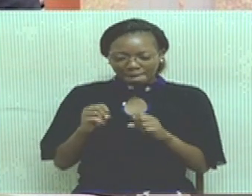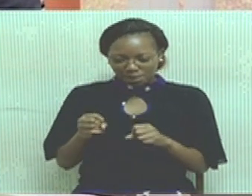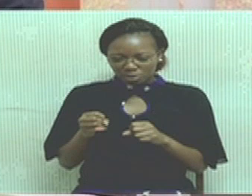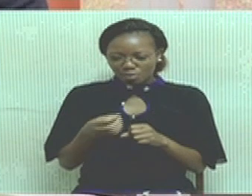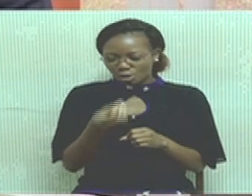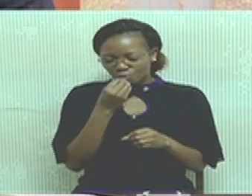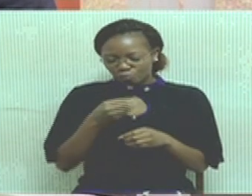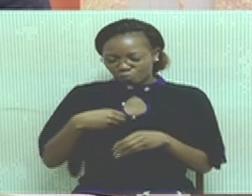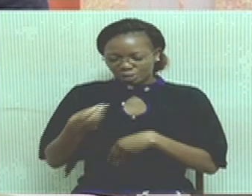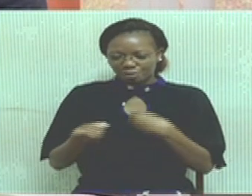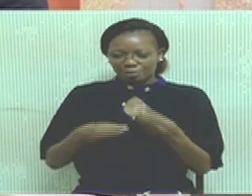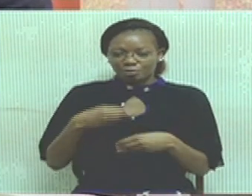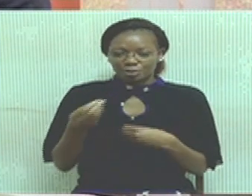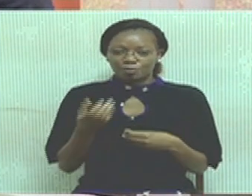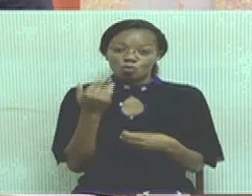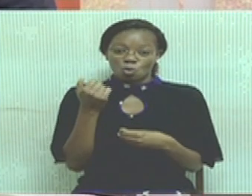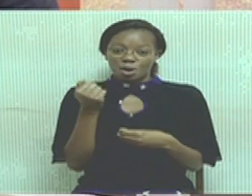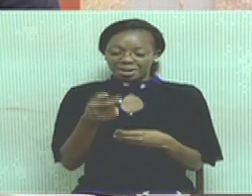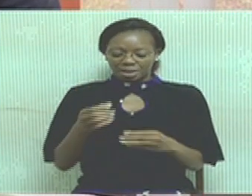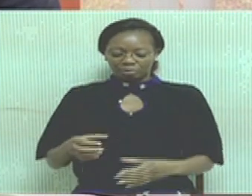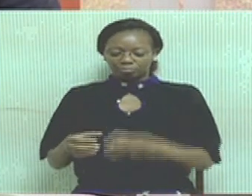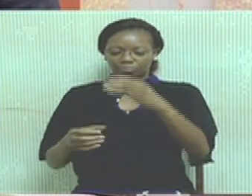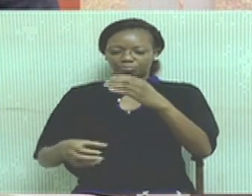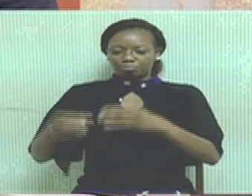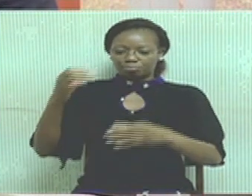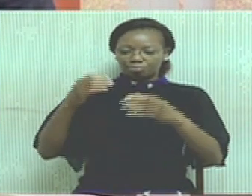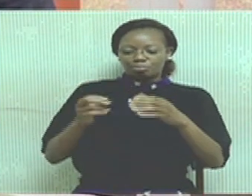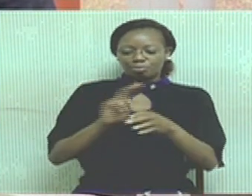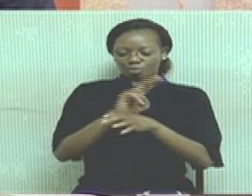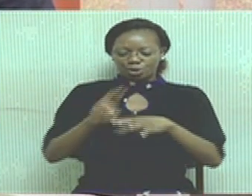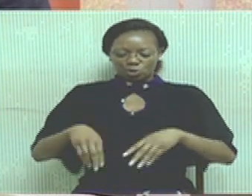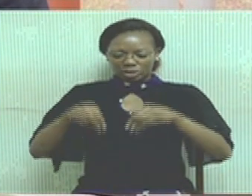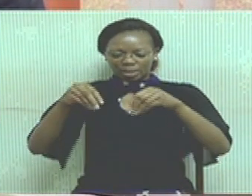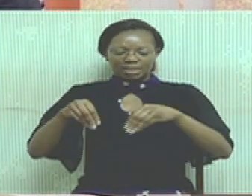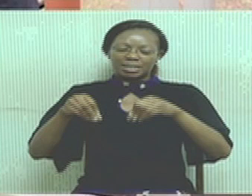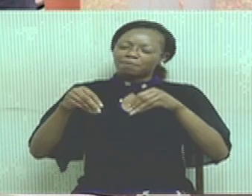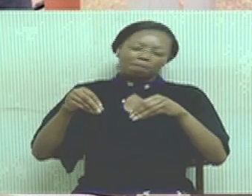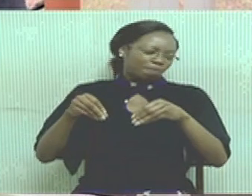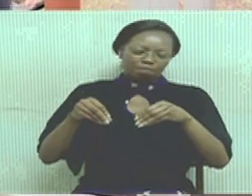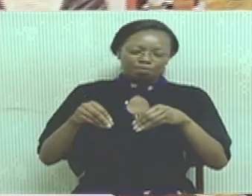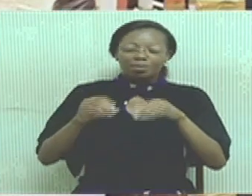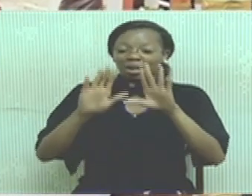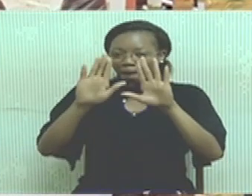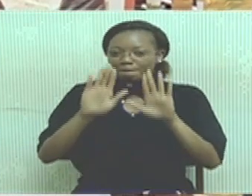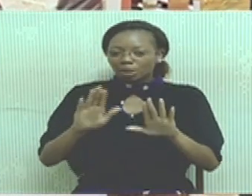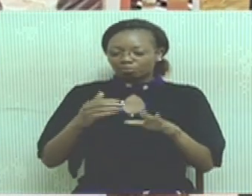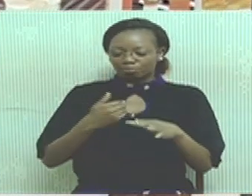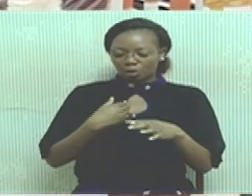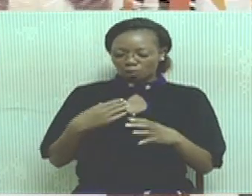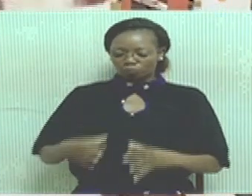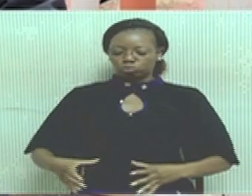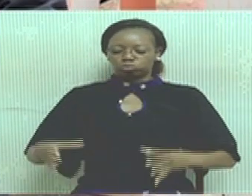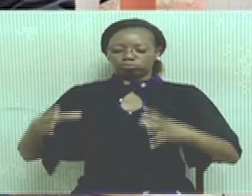vile unalisha, kwa sababu ni hydroponic, hautumii mchanga, unatumia either coco pitao changarawe, lazima uwe na nutrients.